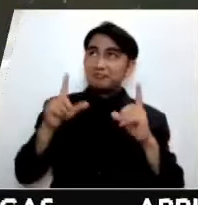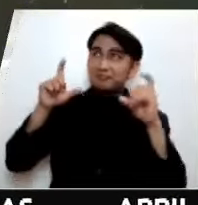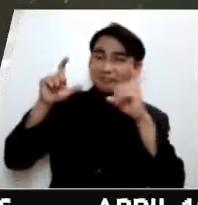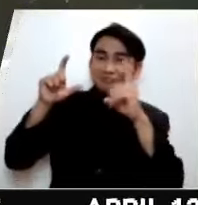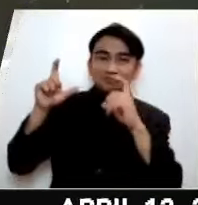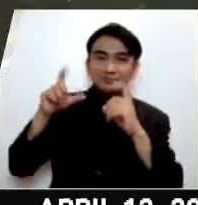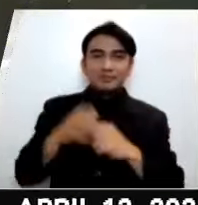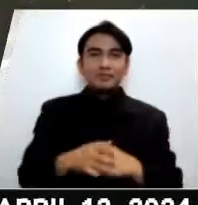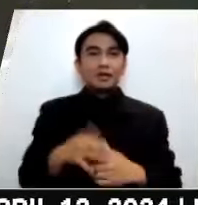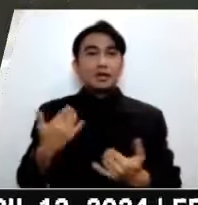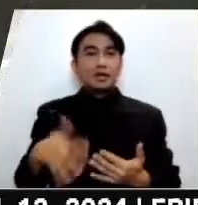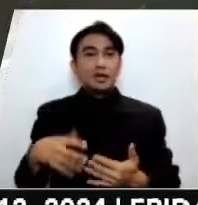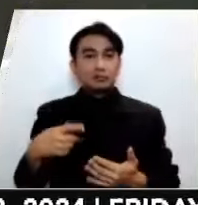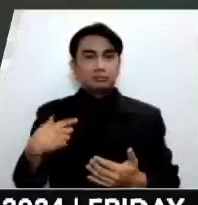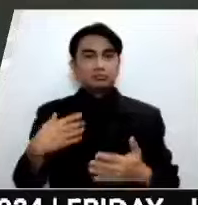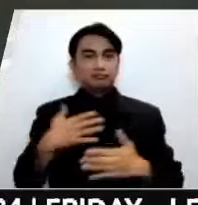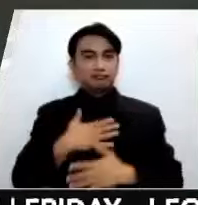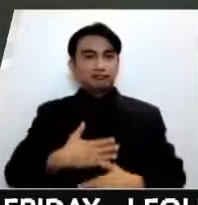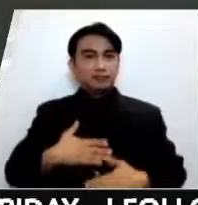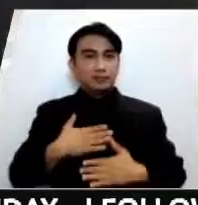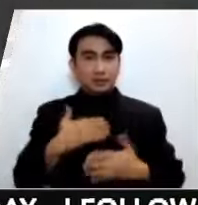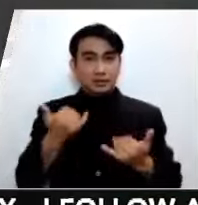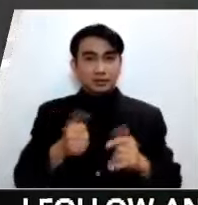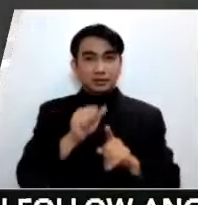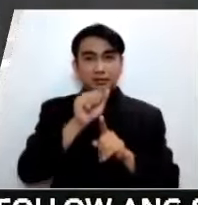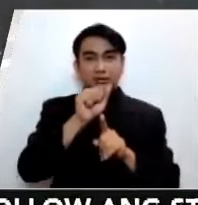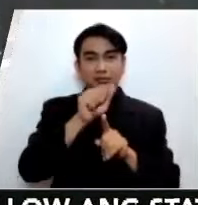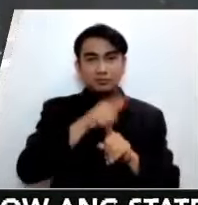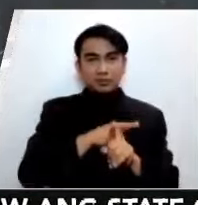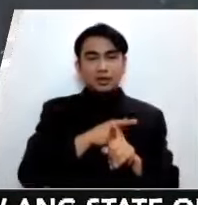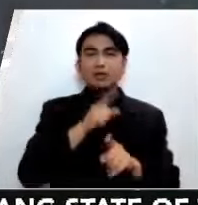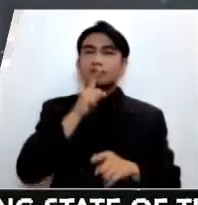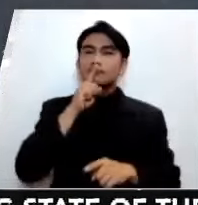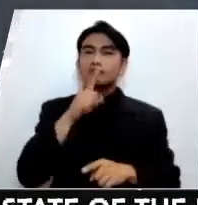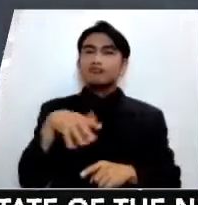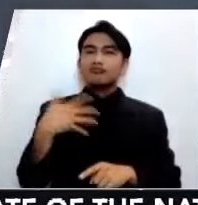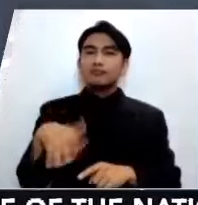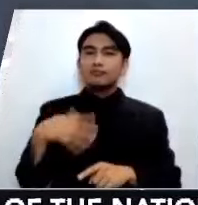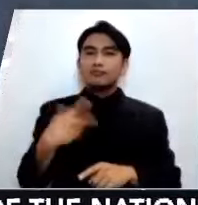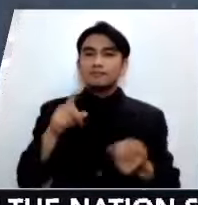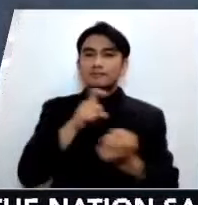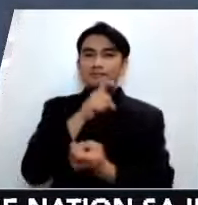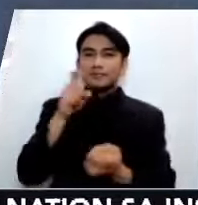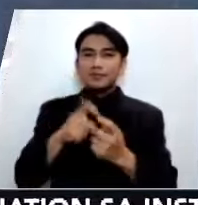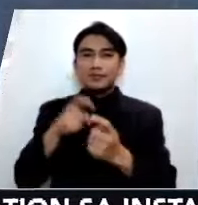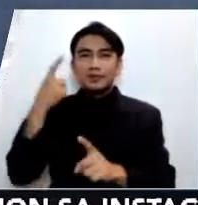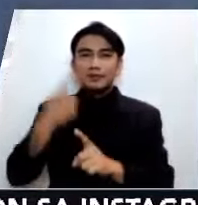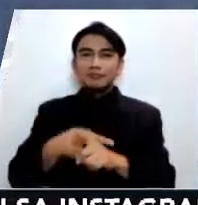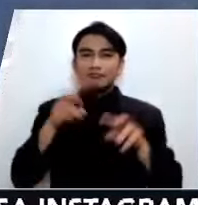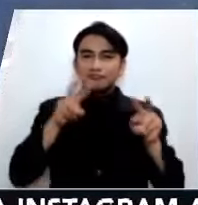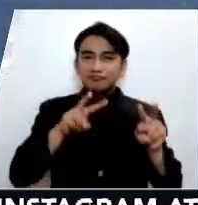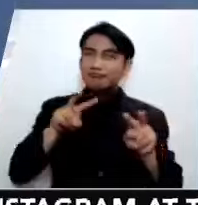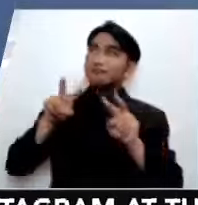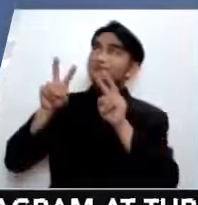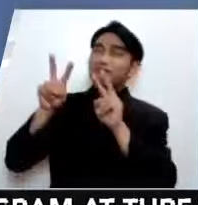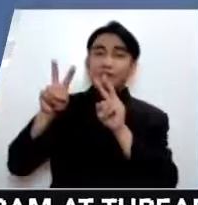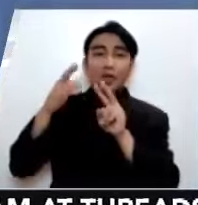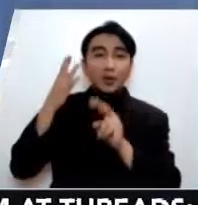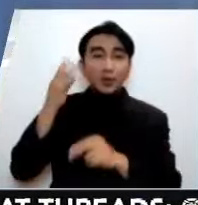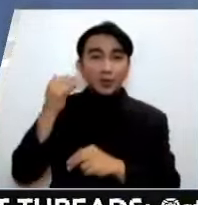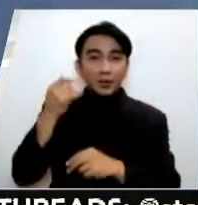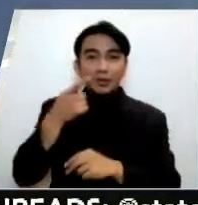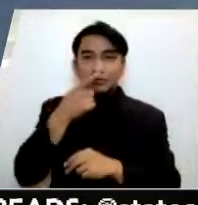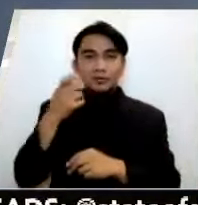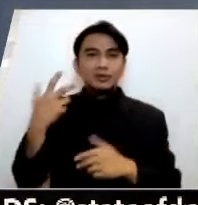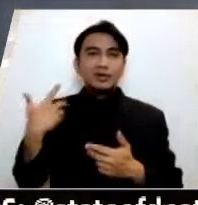ngayong Abril na ayon sa PAGASA ay perfect month para pagmasda ng kalawakan dahil maaliwalas